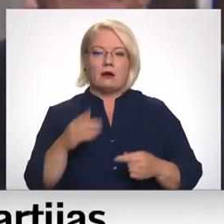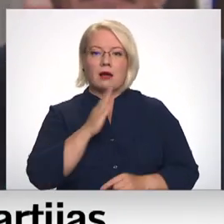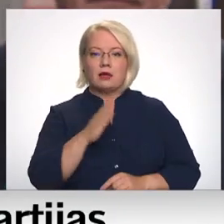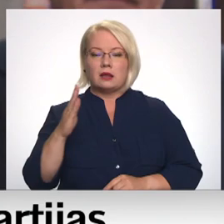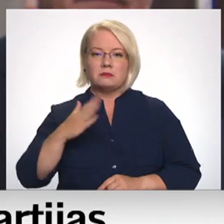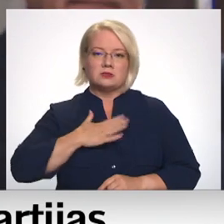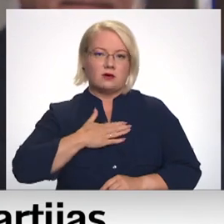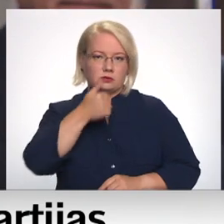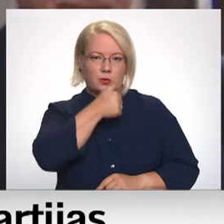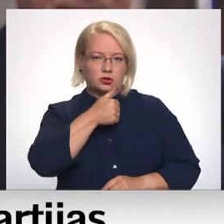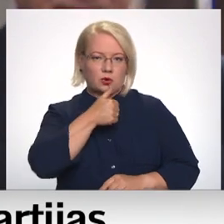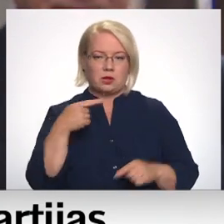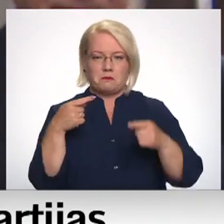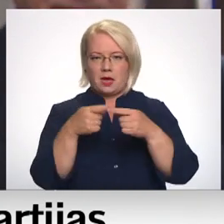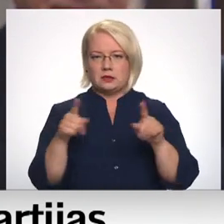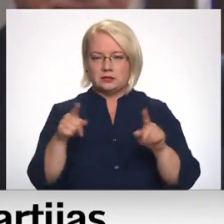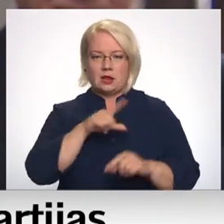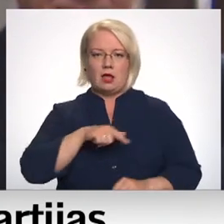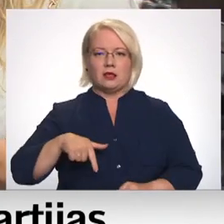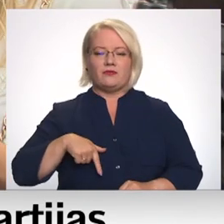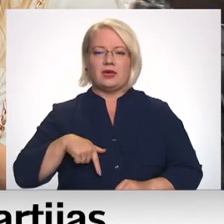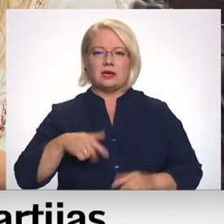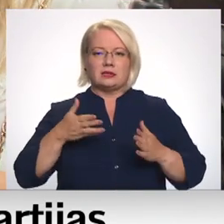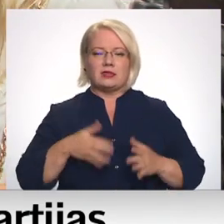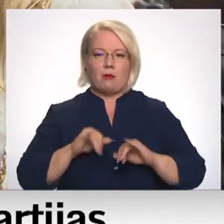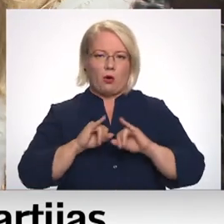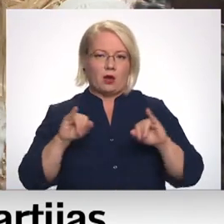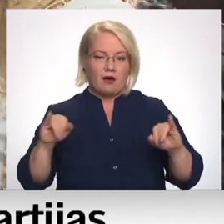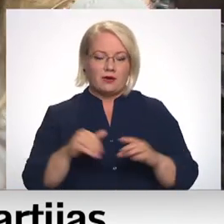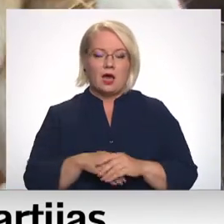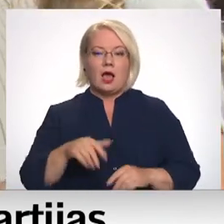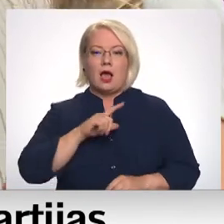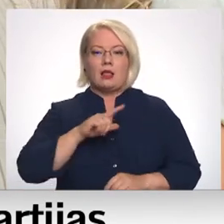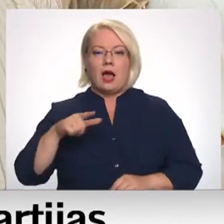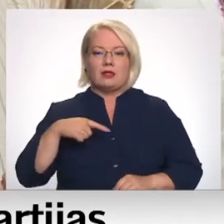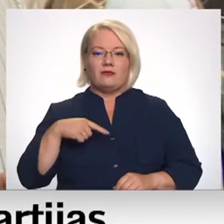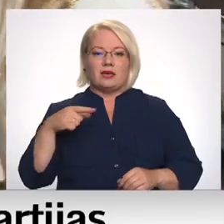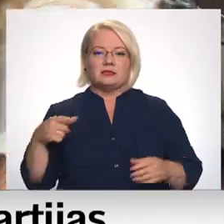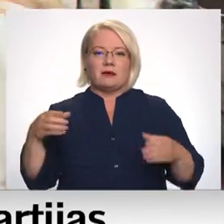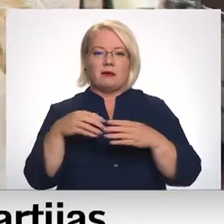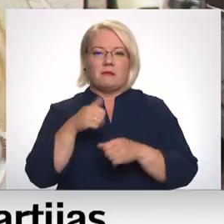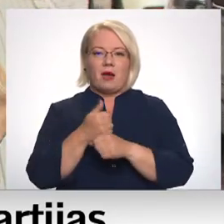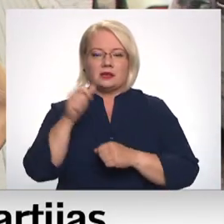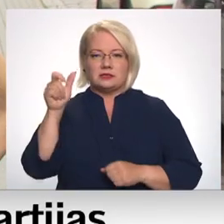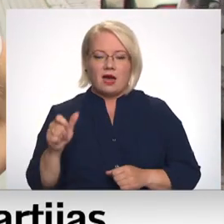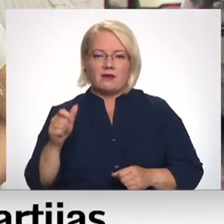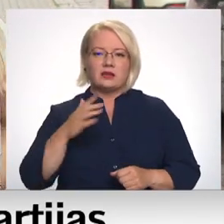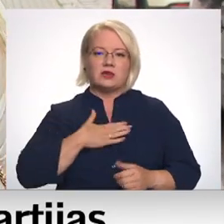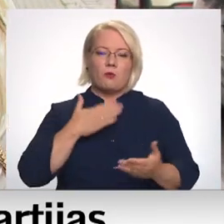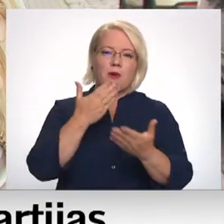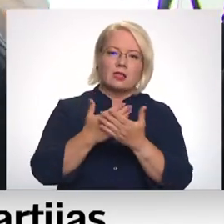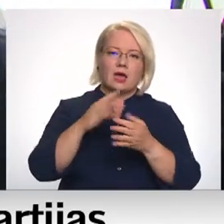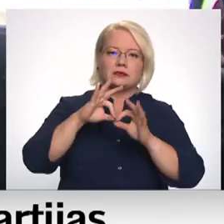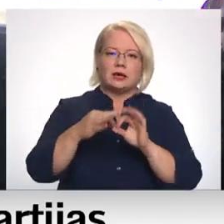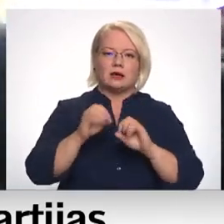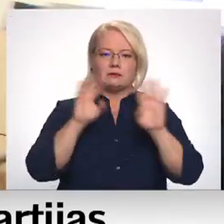savs personīgais mērķis ir Latvijas demogrāfija. Partijas vienot Latvijai pārstāvis ar savu piedāvājumu vēlētājiem sīkāk nevēlējās